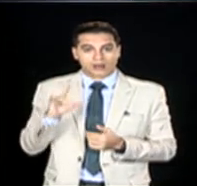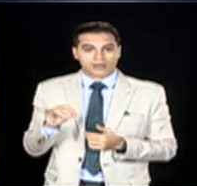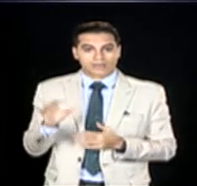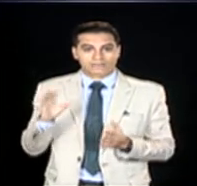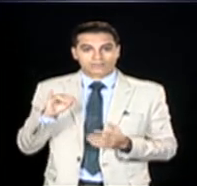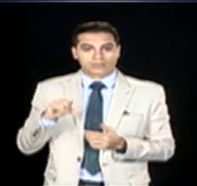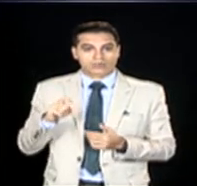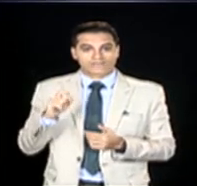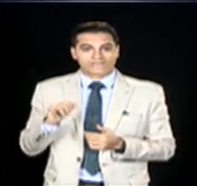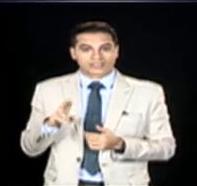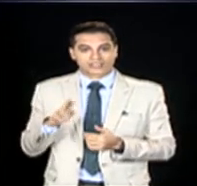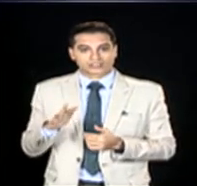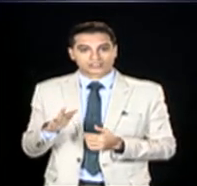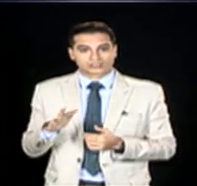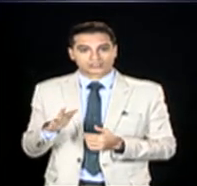يوسف،